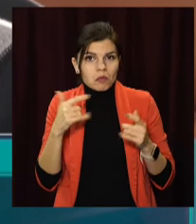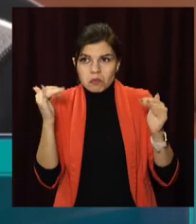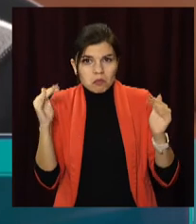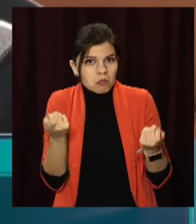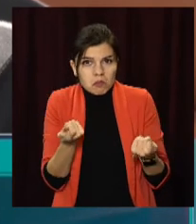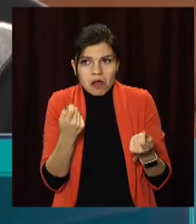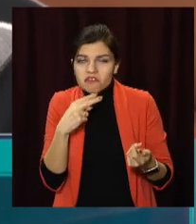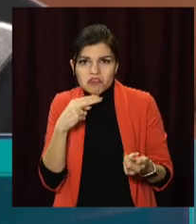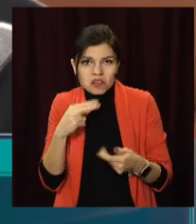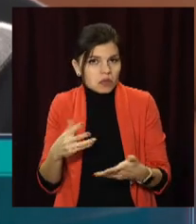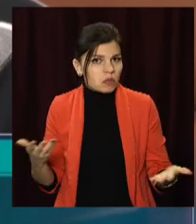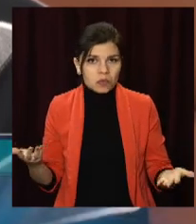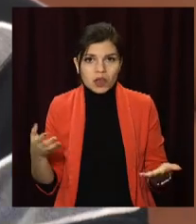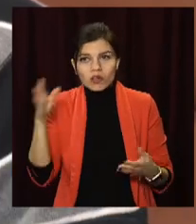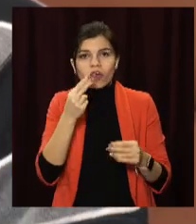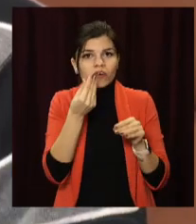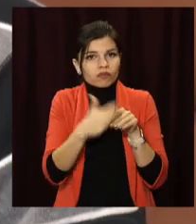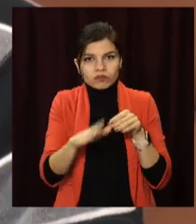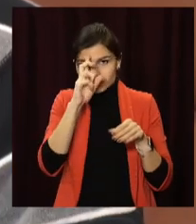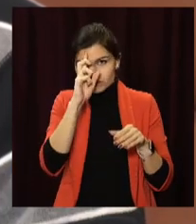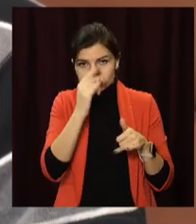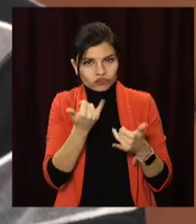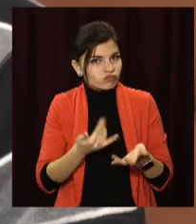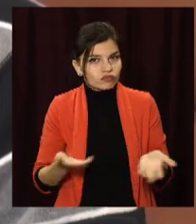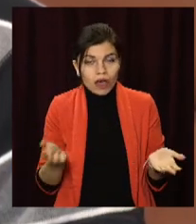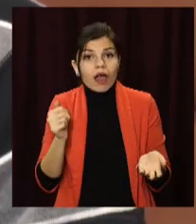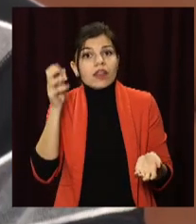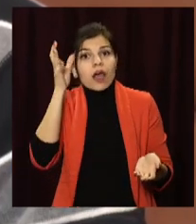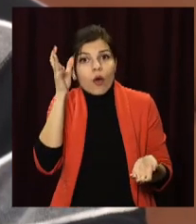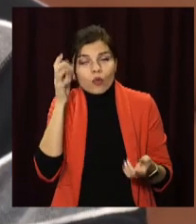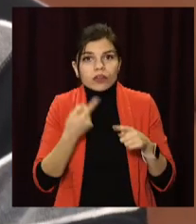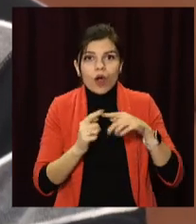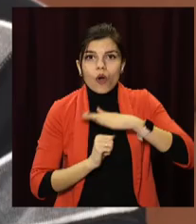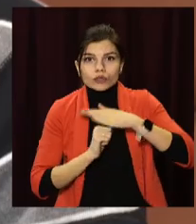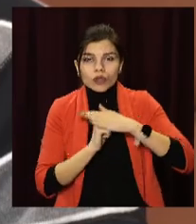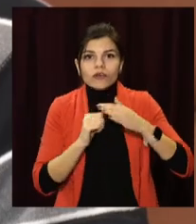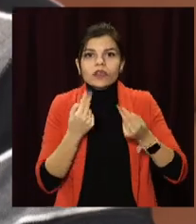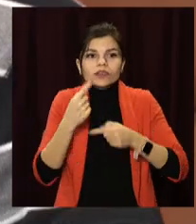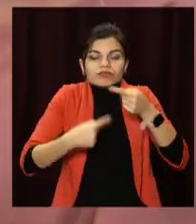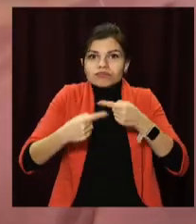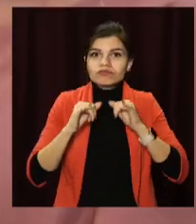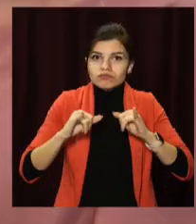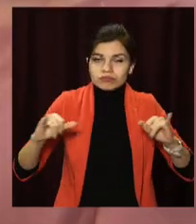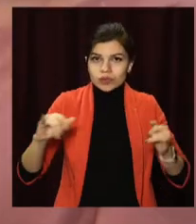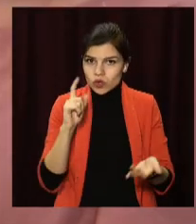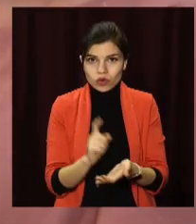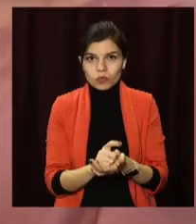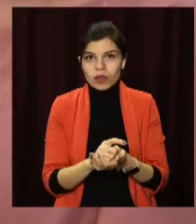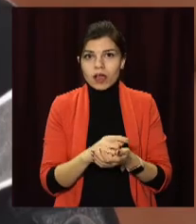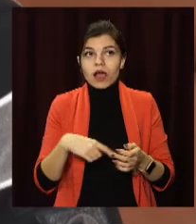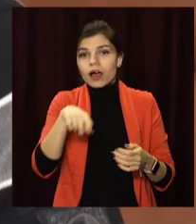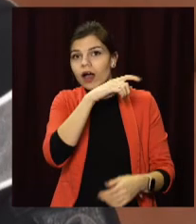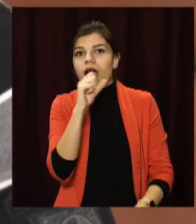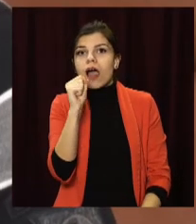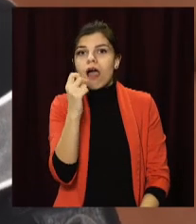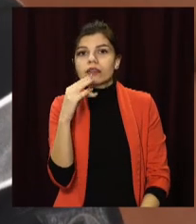це фактично совершенно не виділяються средства. А наука – це основа виживання цивілізації в будь-якому випадку. Антарктичні дослідження